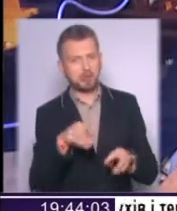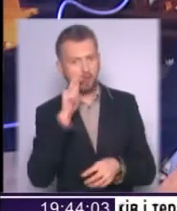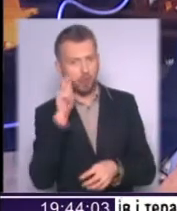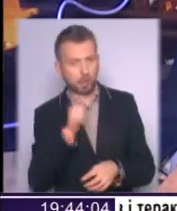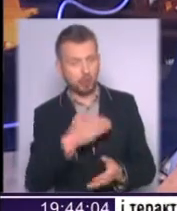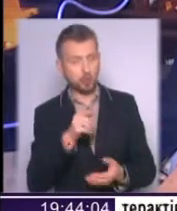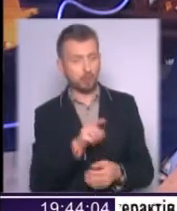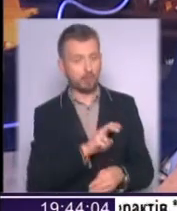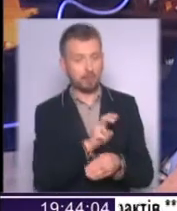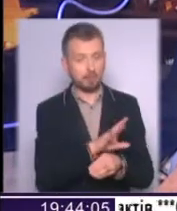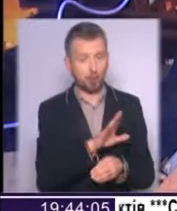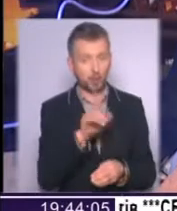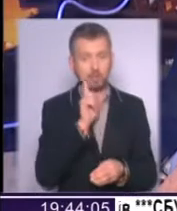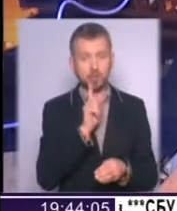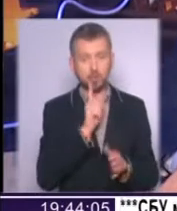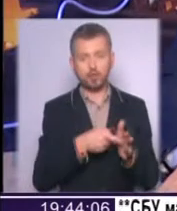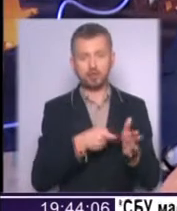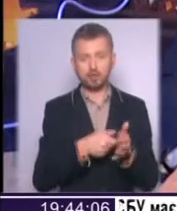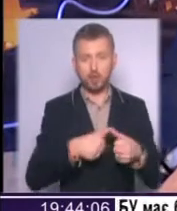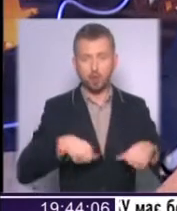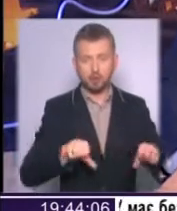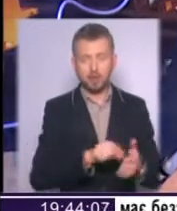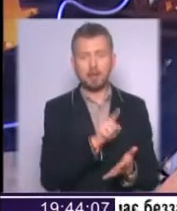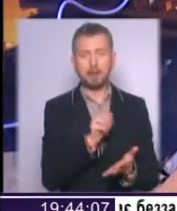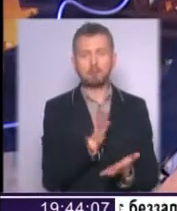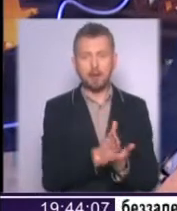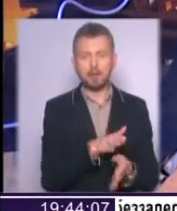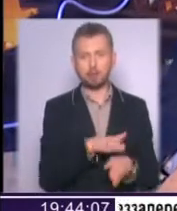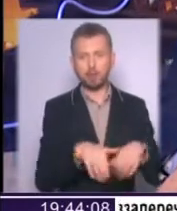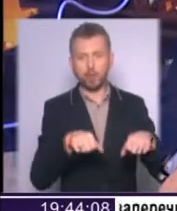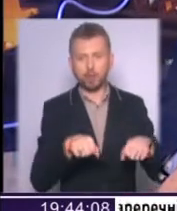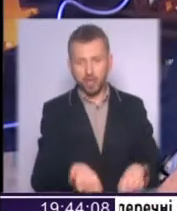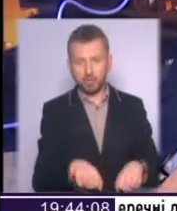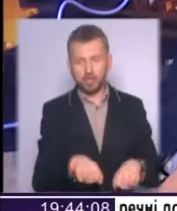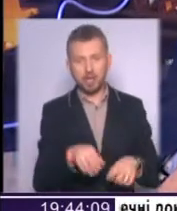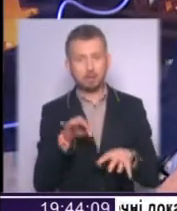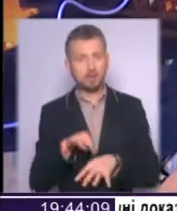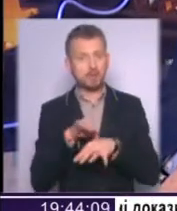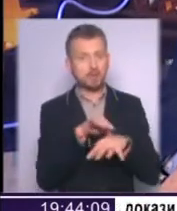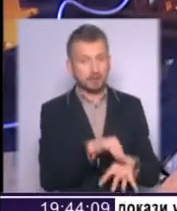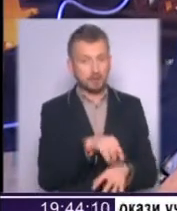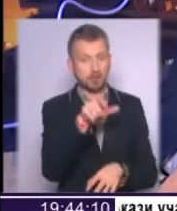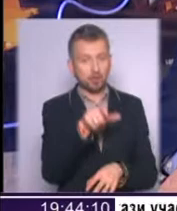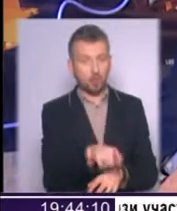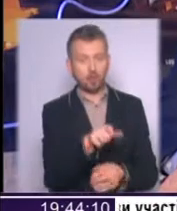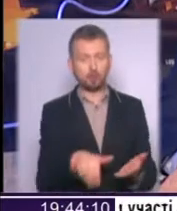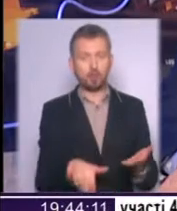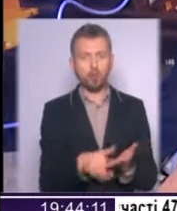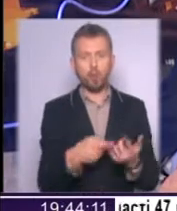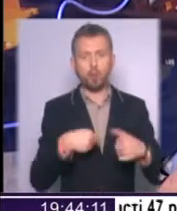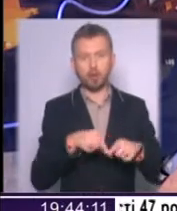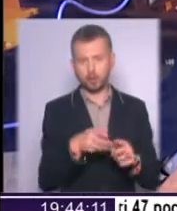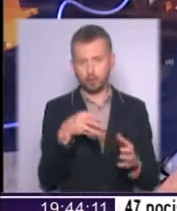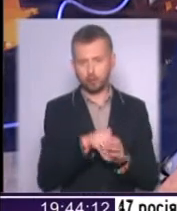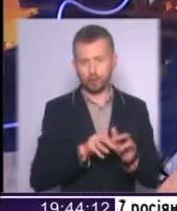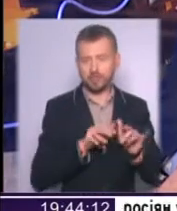він не приходить, до речі, тимчасова слідча комісія мала повноваження привести його за допомогою органів внутрішніх справ, щоб ви